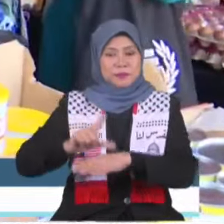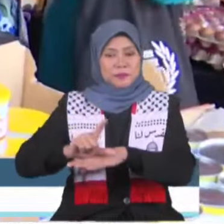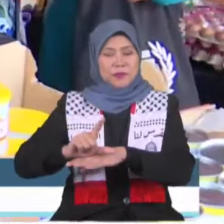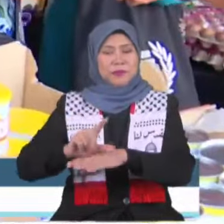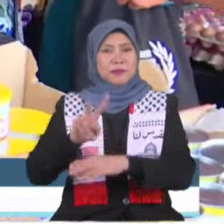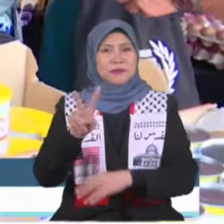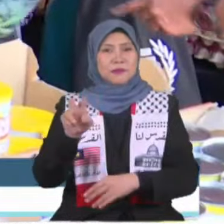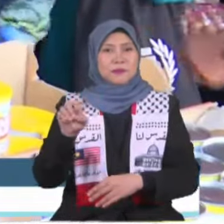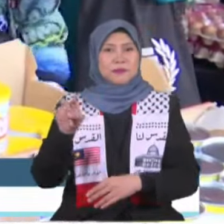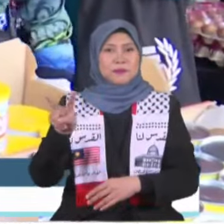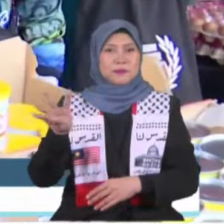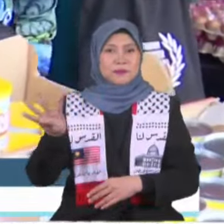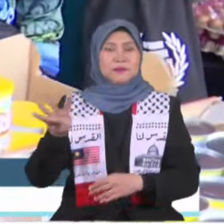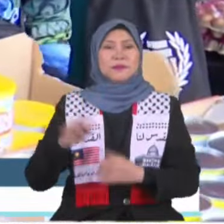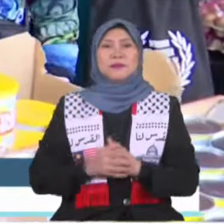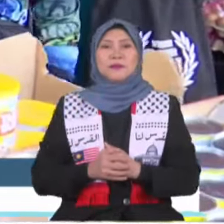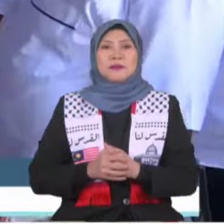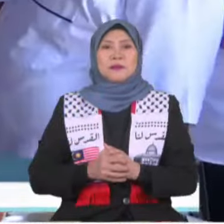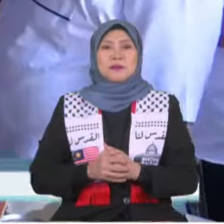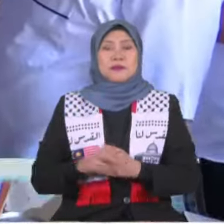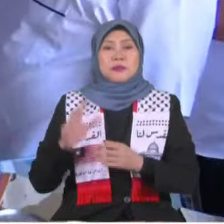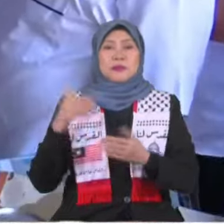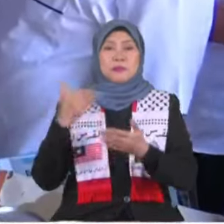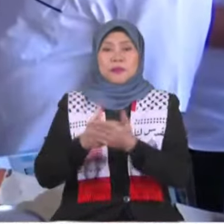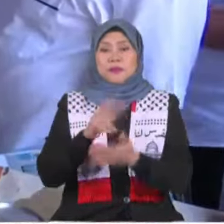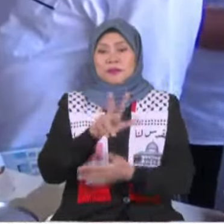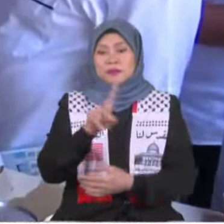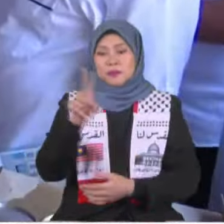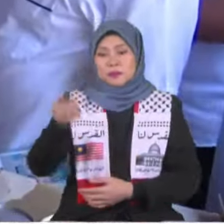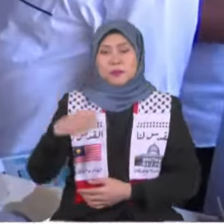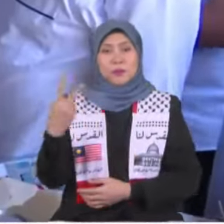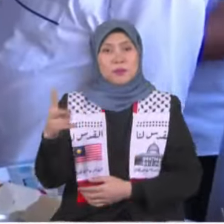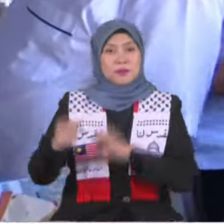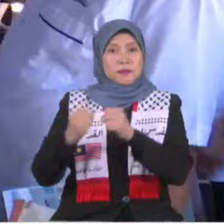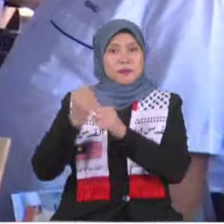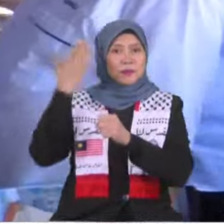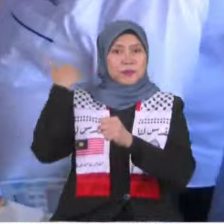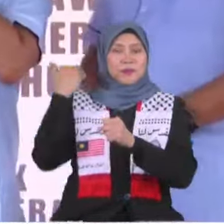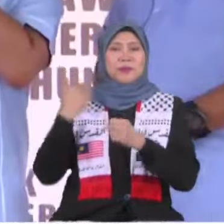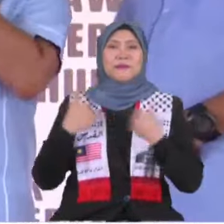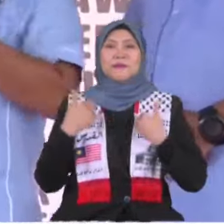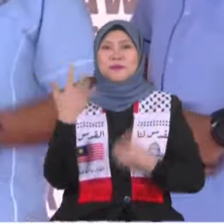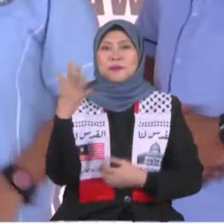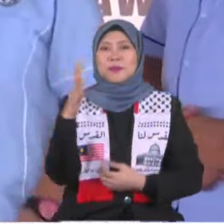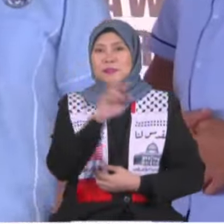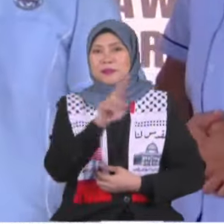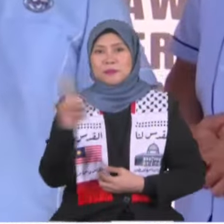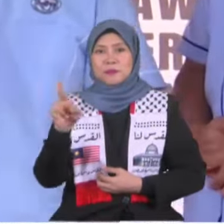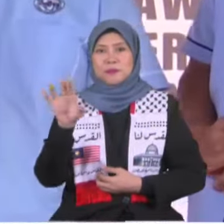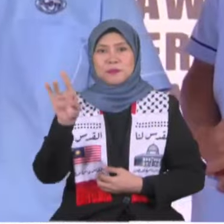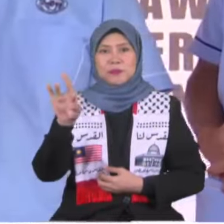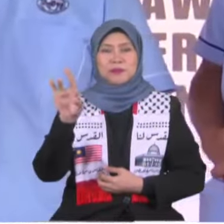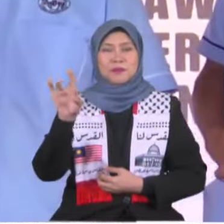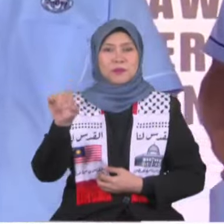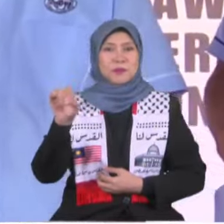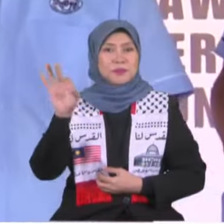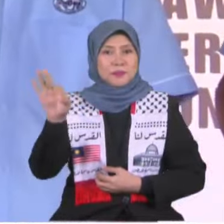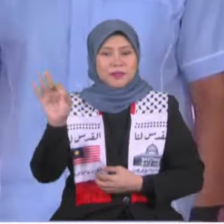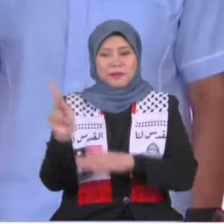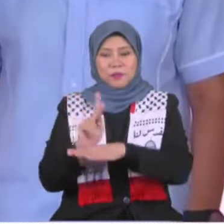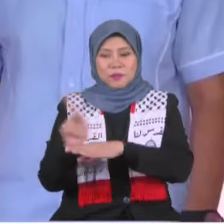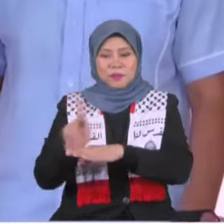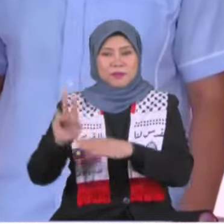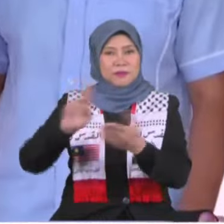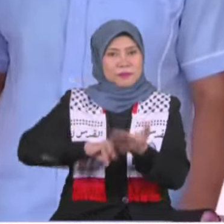Labuan 2024. Setakat 31 Disember tahun lalu, terdapat 15,809 koperasi